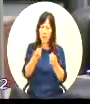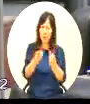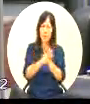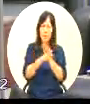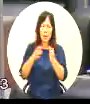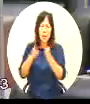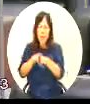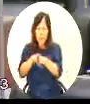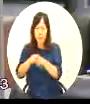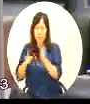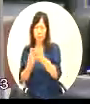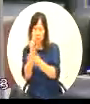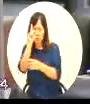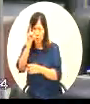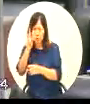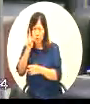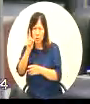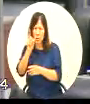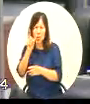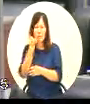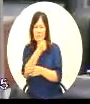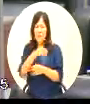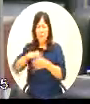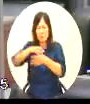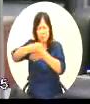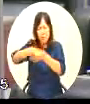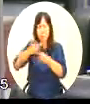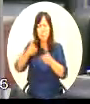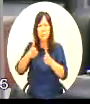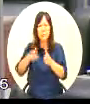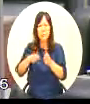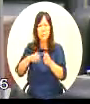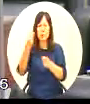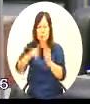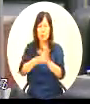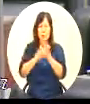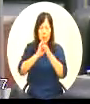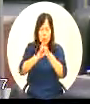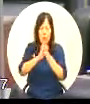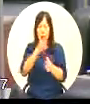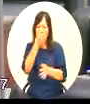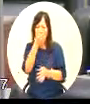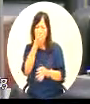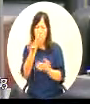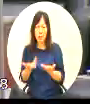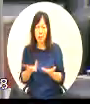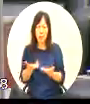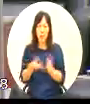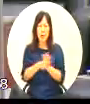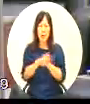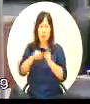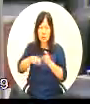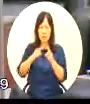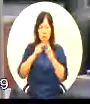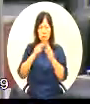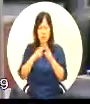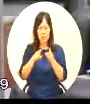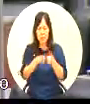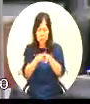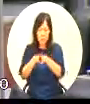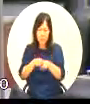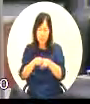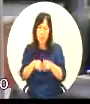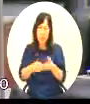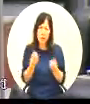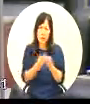边就只有一个人，那个人可能不是他的家属，可能他也联络不到他的家属，可能那个人就是他的同志伴侣。那请